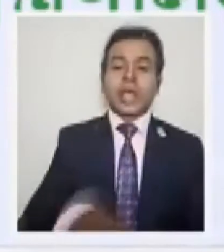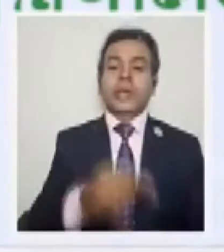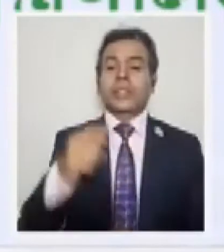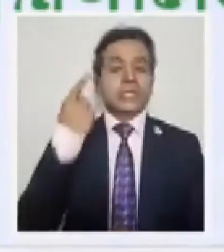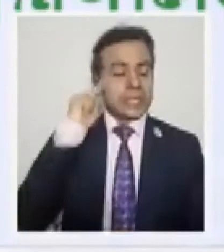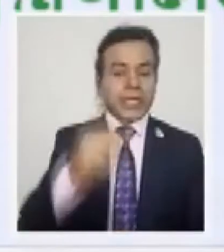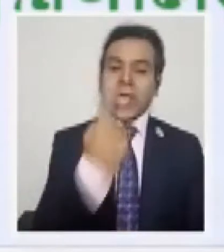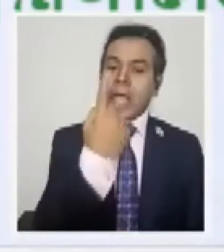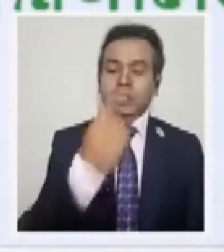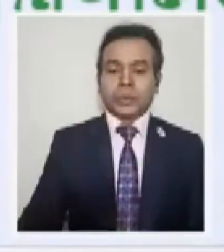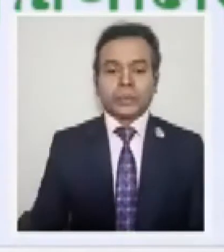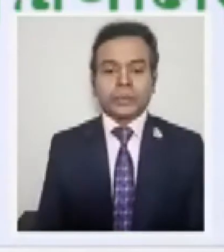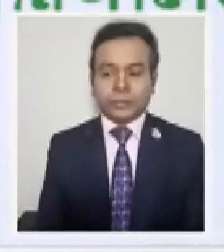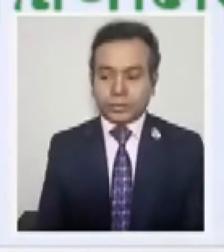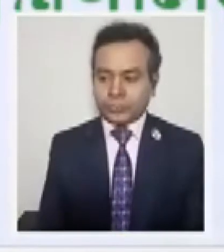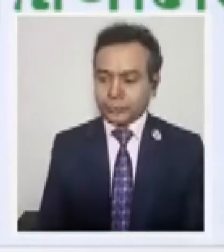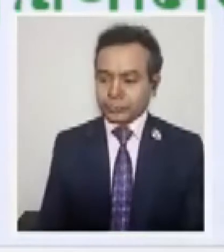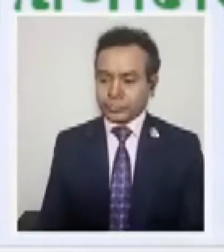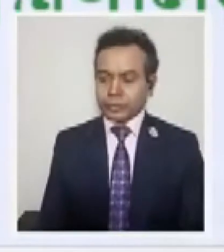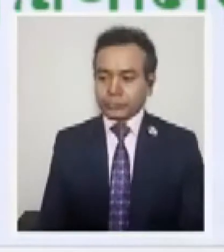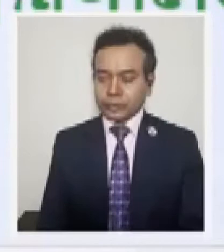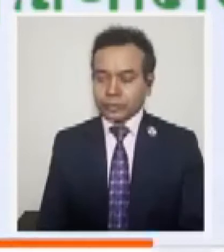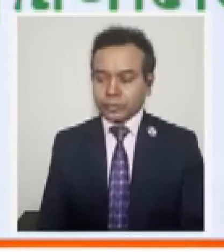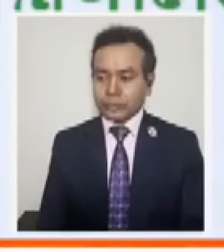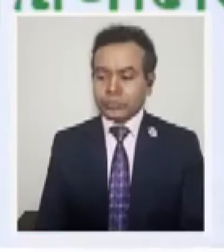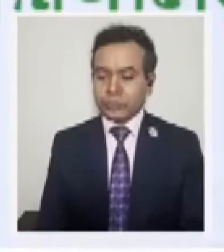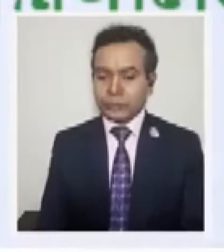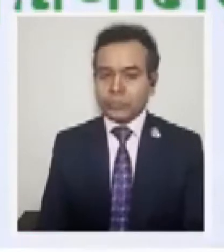জন, পঞ্চগড় 1 জন এবং সিলেটে 1 জন।